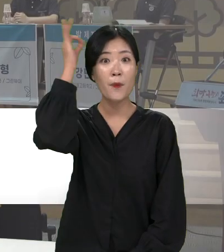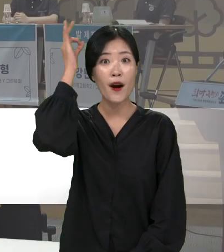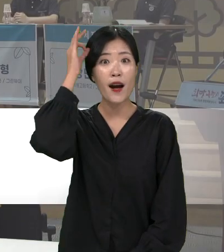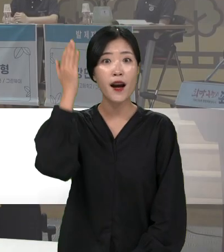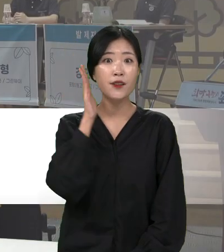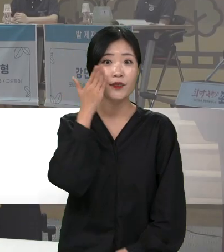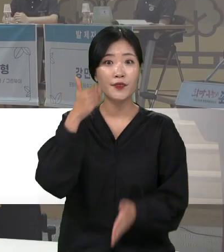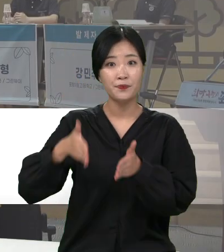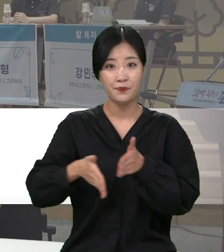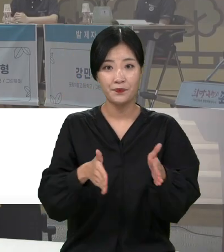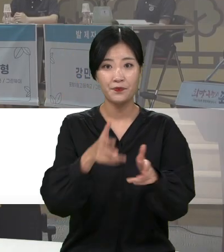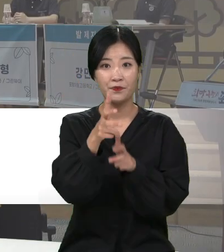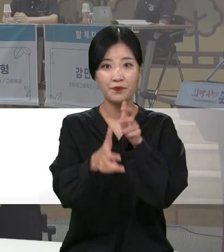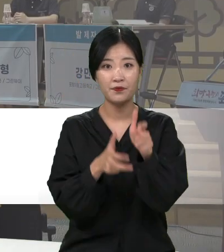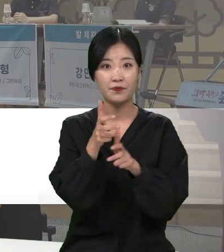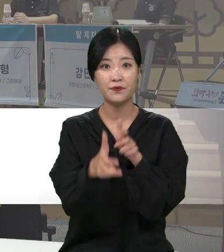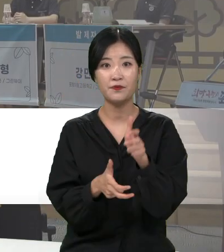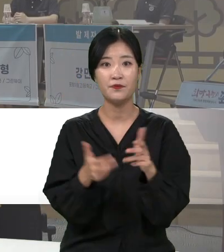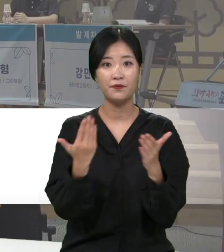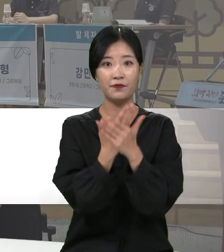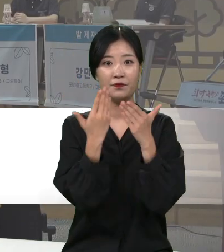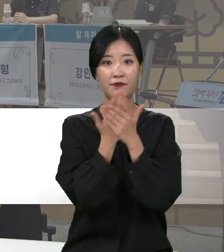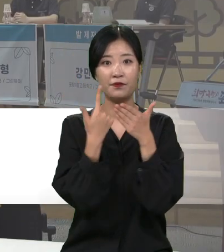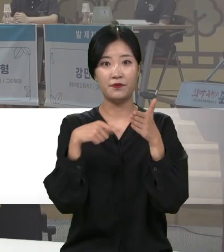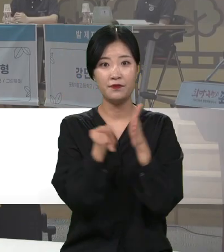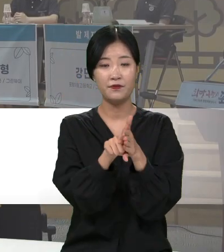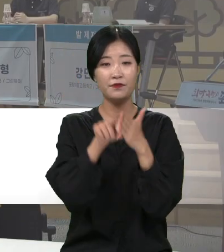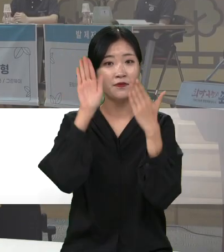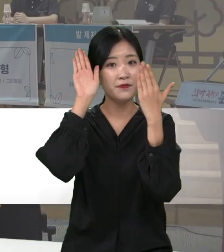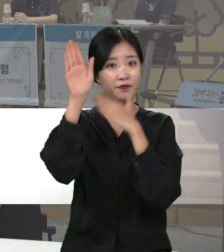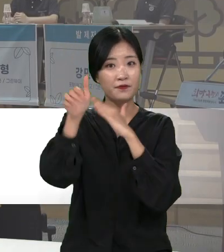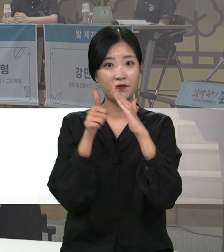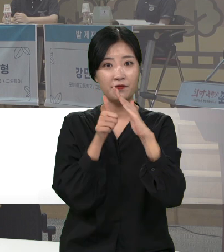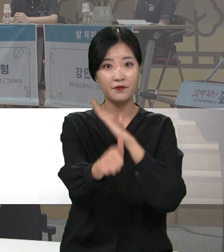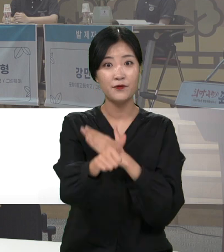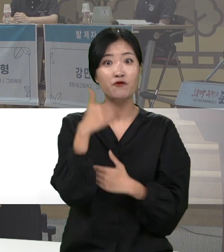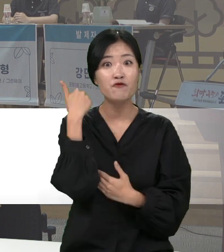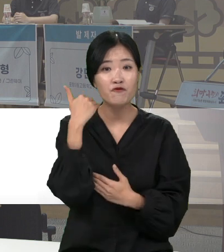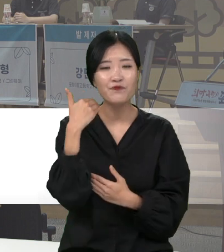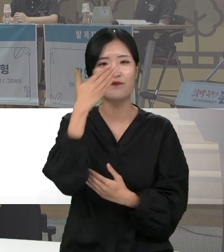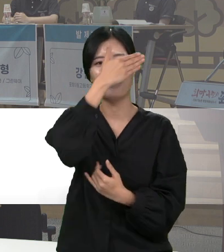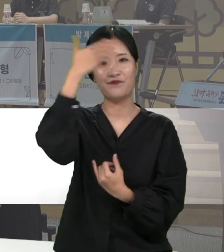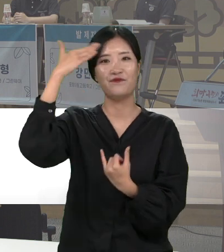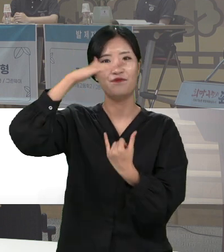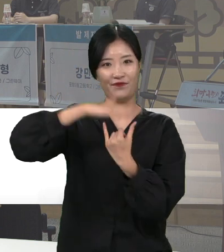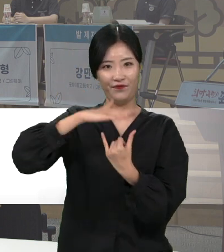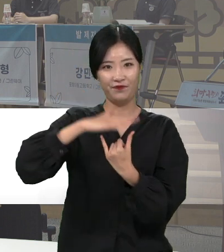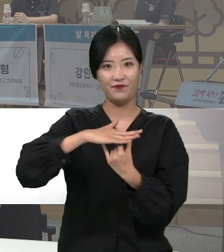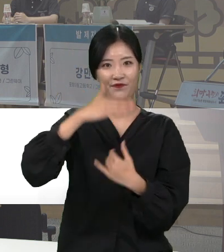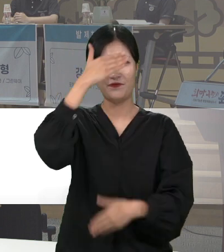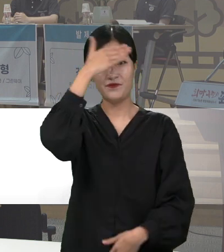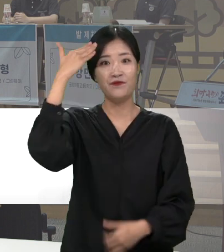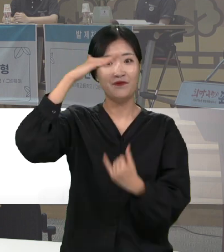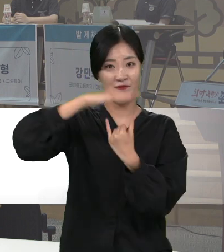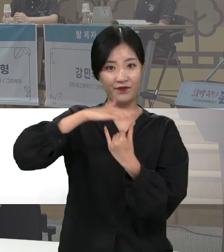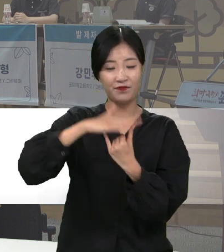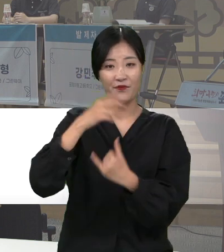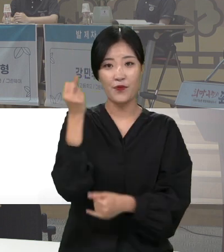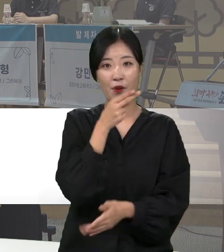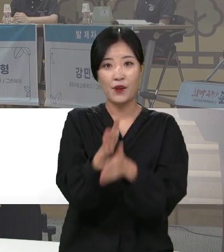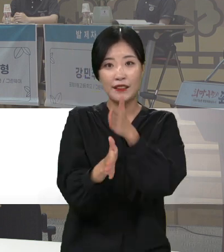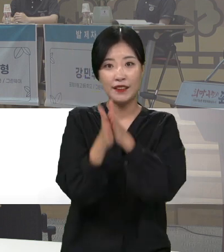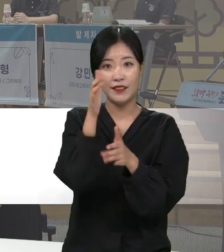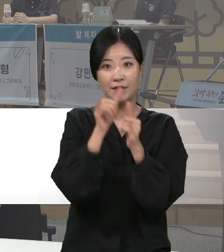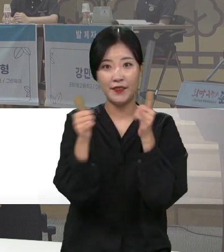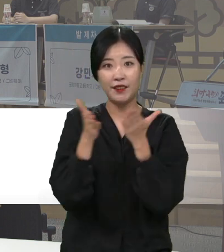포항 그림의 이 프로젝트의 더 큰 성장을 위해 미래의 주역 청소년들이 나섰습니다 청소년과 시민 전문가 100여 명이